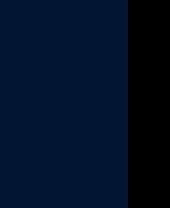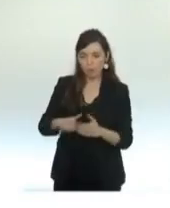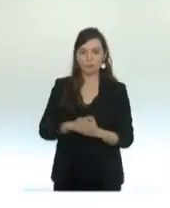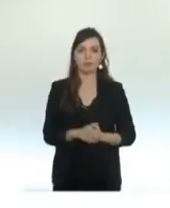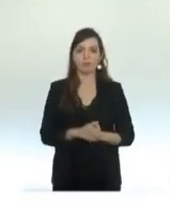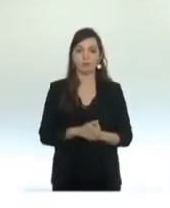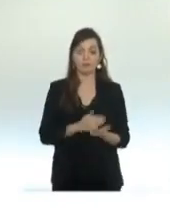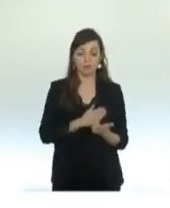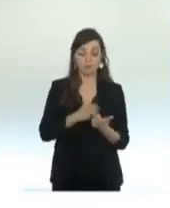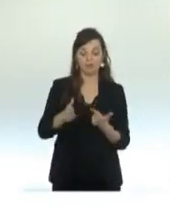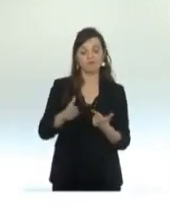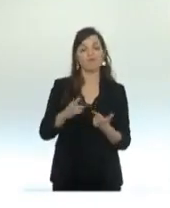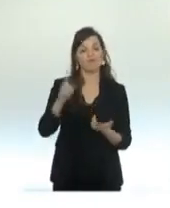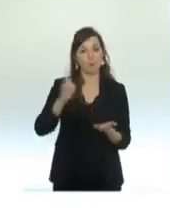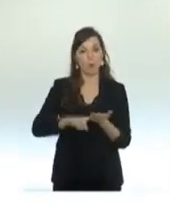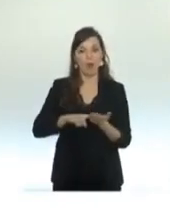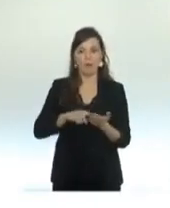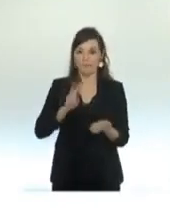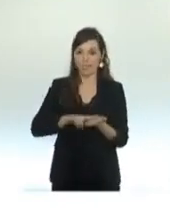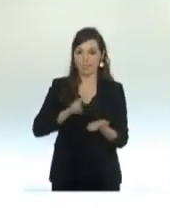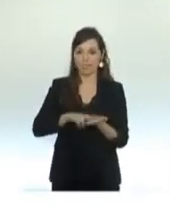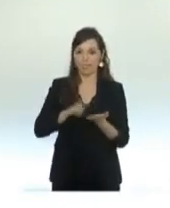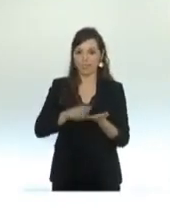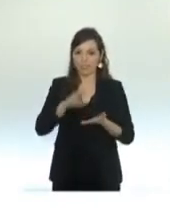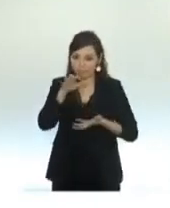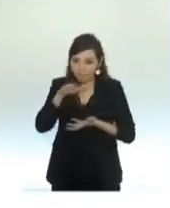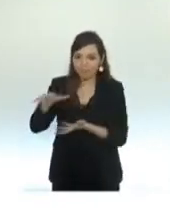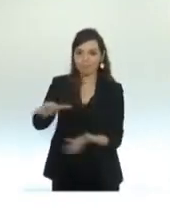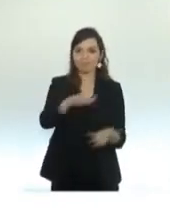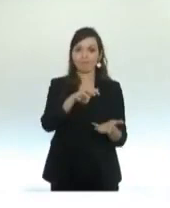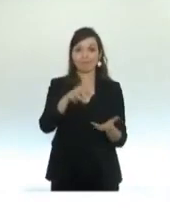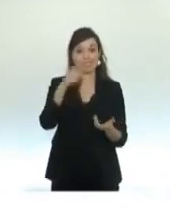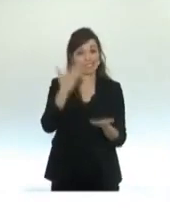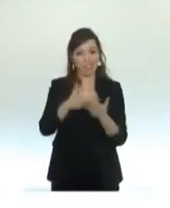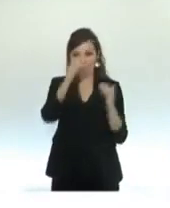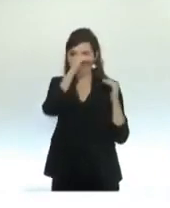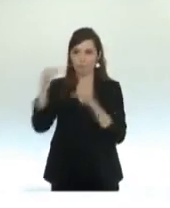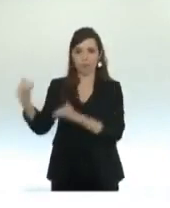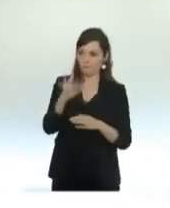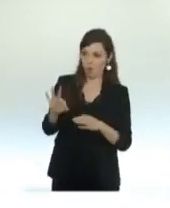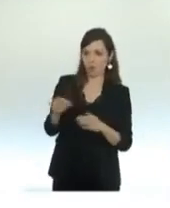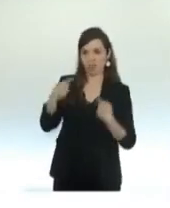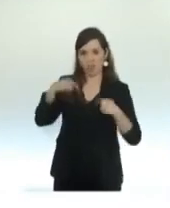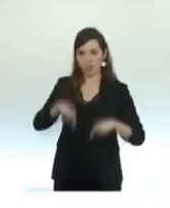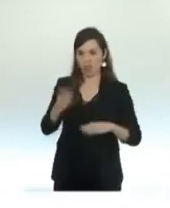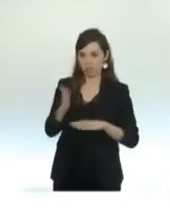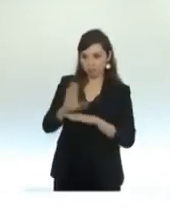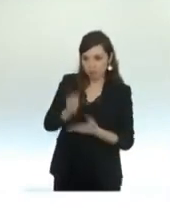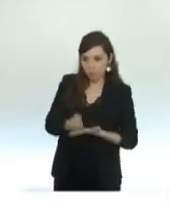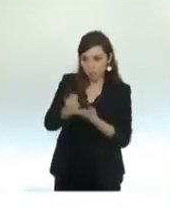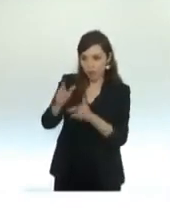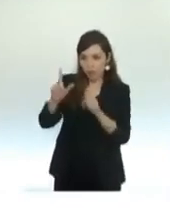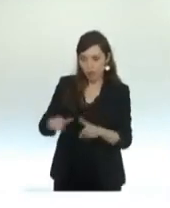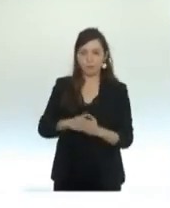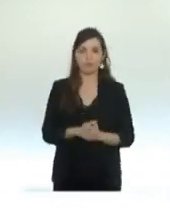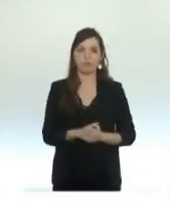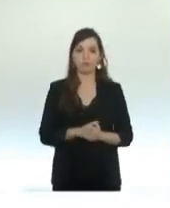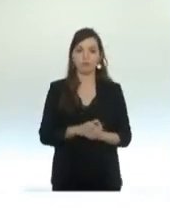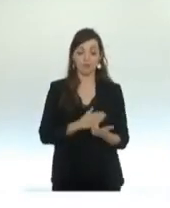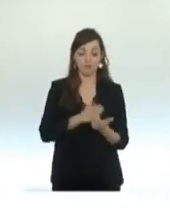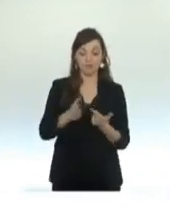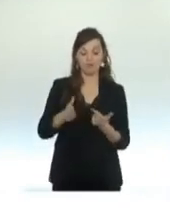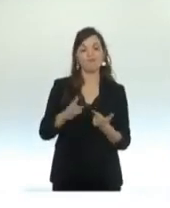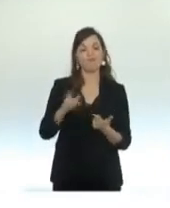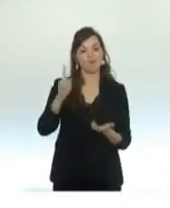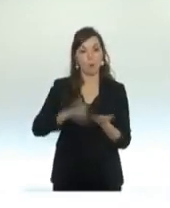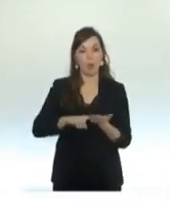conclusion après cette petite revue des erreurs laissons donc le mot de la fin à Jean Castex notre deuxième exigence c'est le devoir de